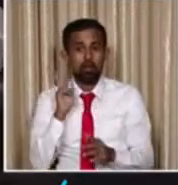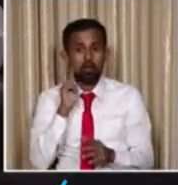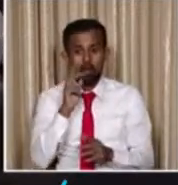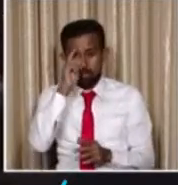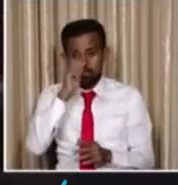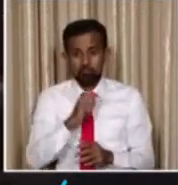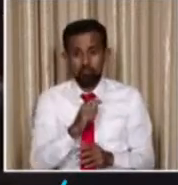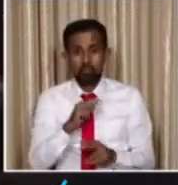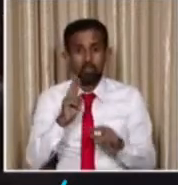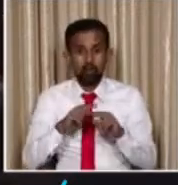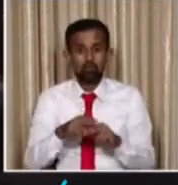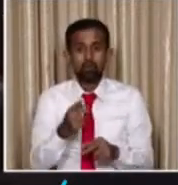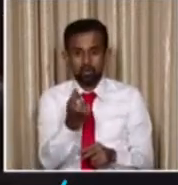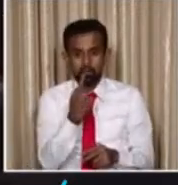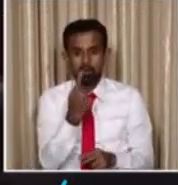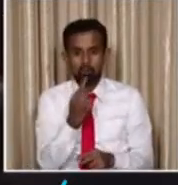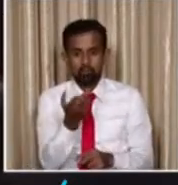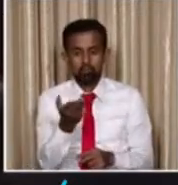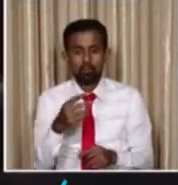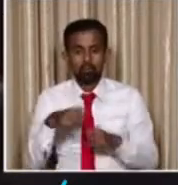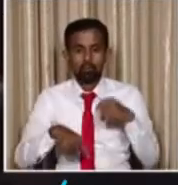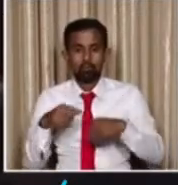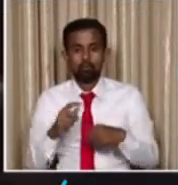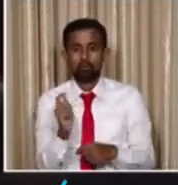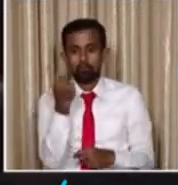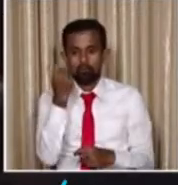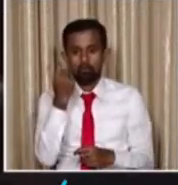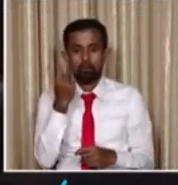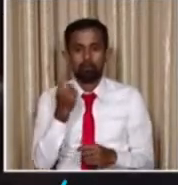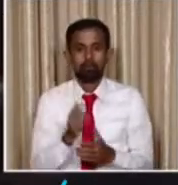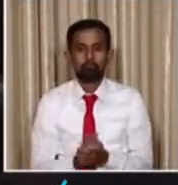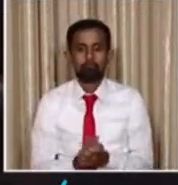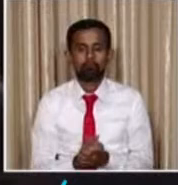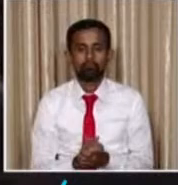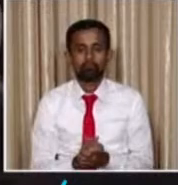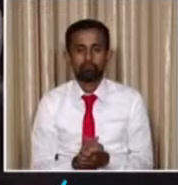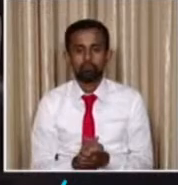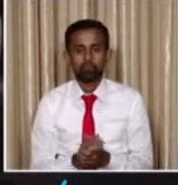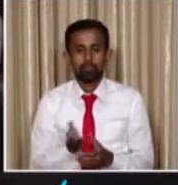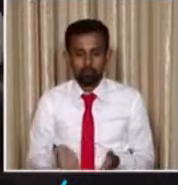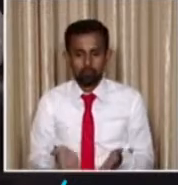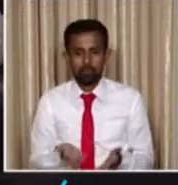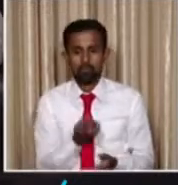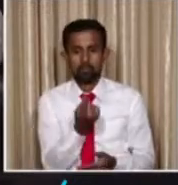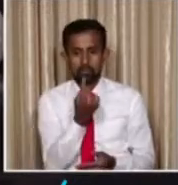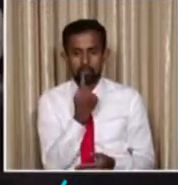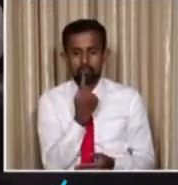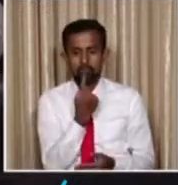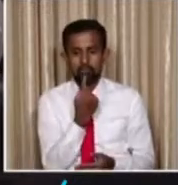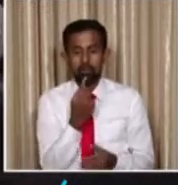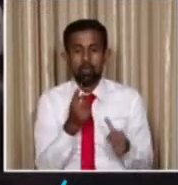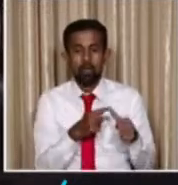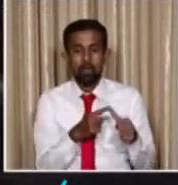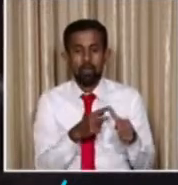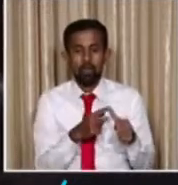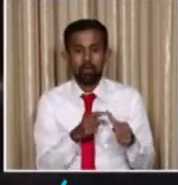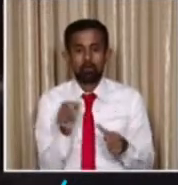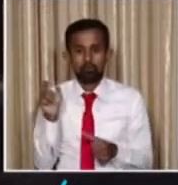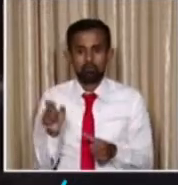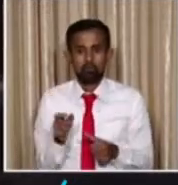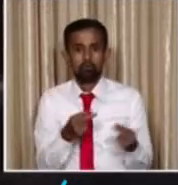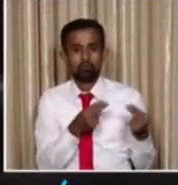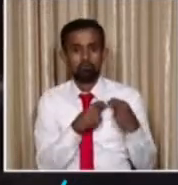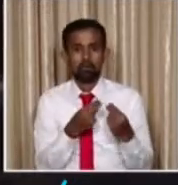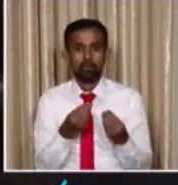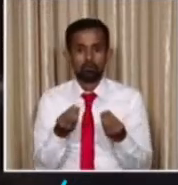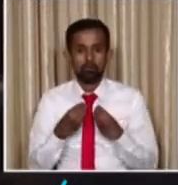වික්‍රමසිංහගේ සාක්කුව ඉන්නෝ කිව්වනේ ඒකනේ ඔබතුමාලා ඡන්ද දීලා පත් කරගත්තේ දැන් මෙතන කිව්වා අනුර දිසානායකට කිව්වා බාර ගන්න